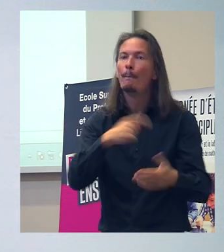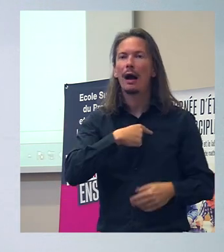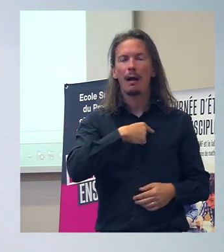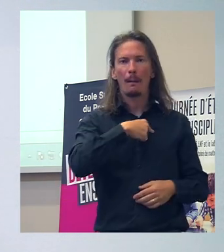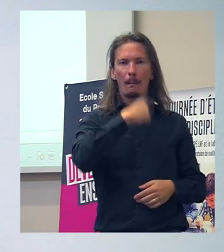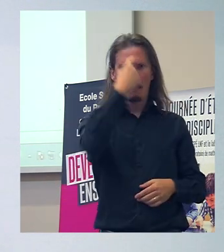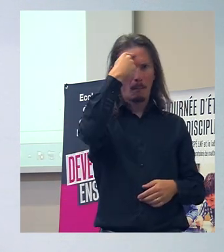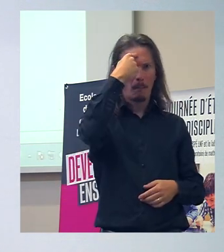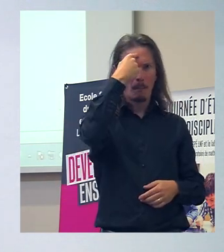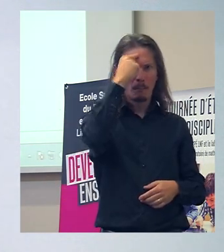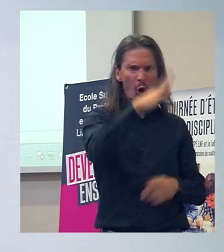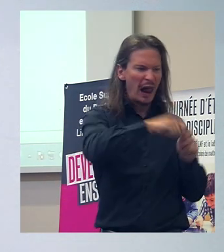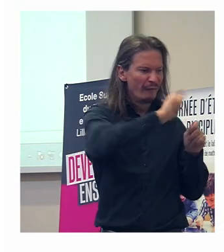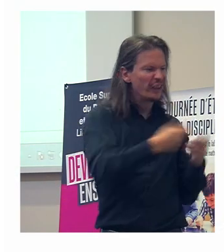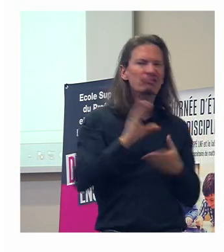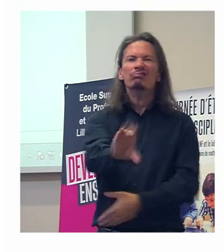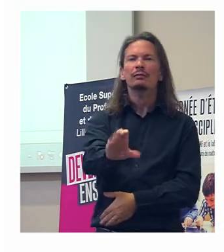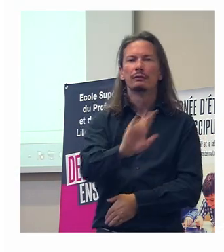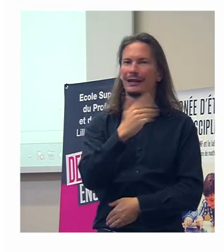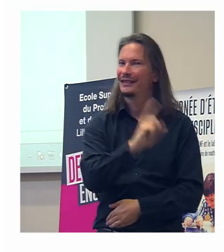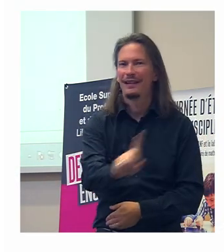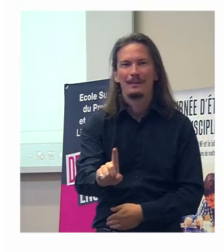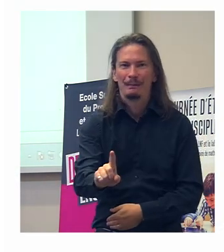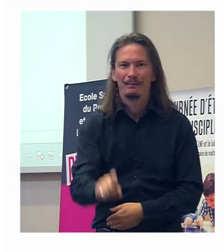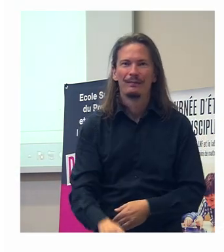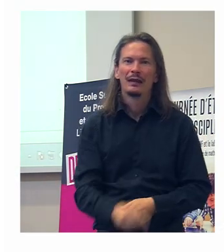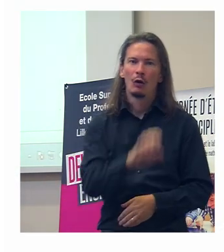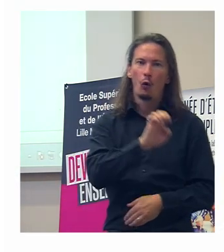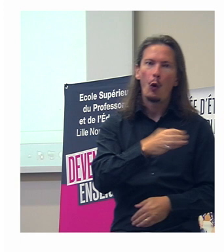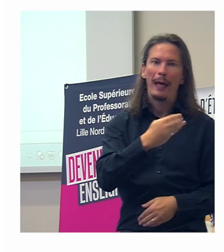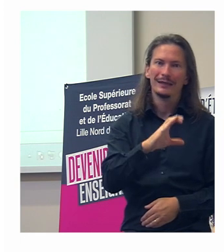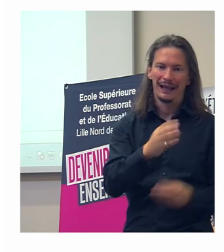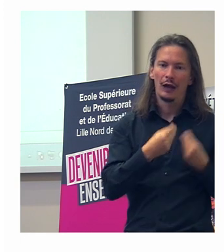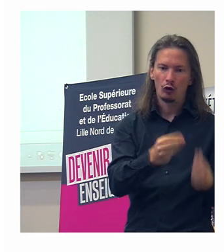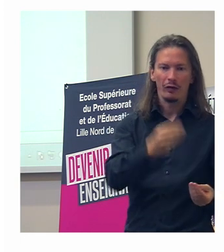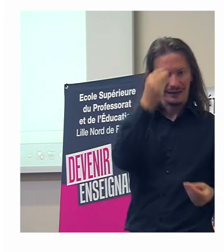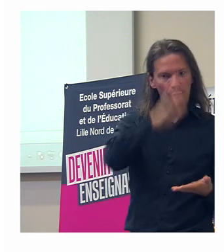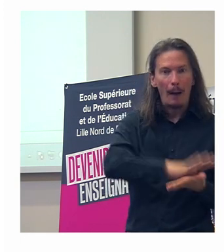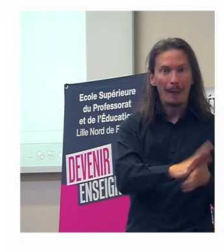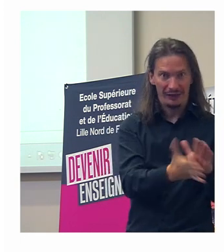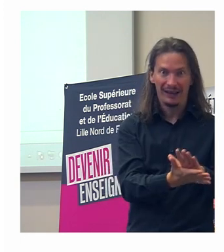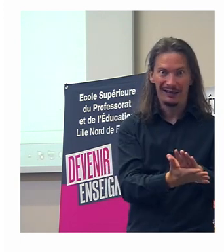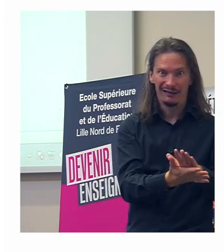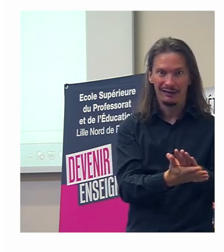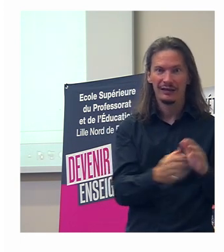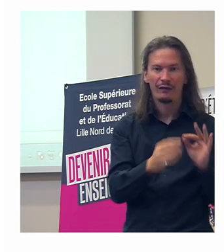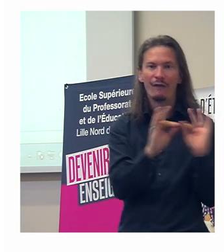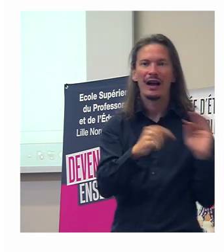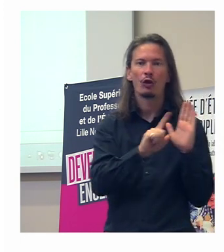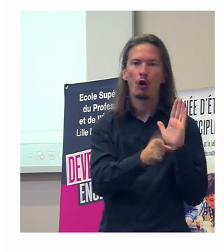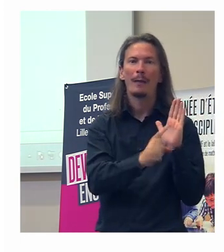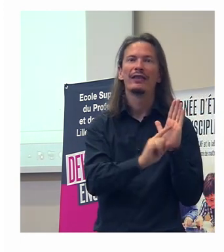morale toute faite. Donc ce n'est pas parce que l'EMC transmet un savoir pratique que les énoncés normatifs doivent